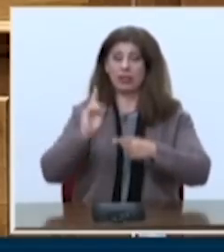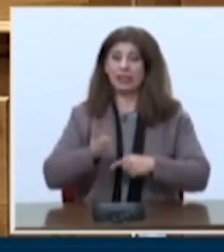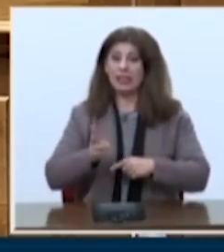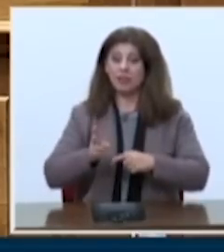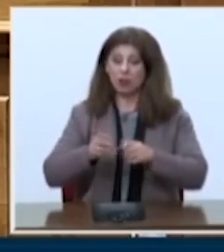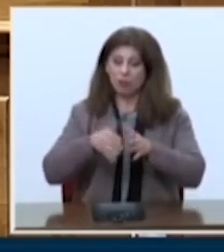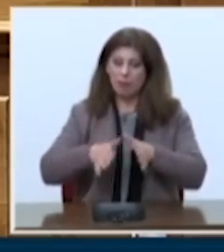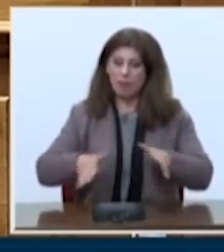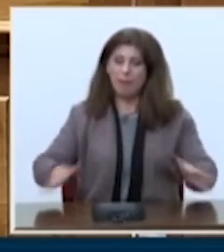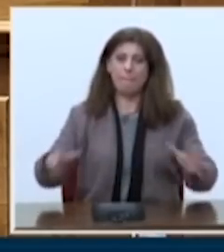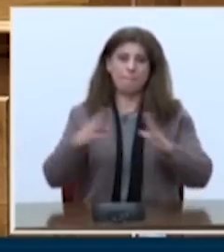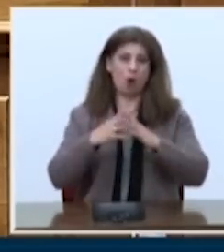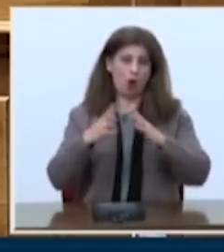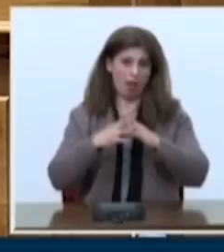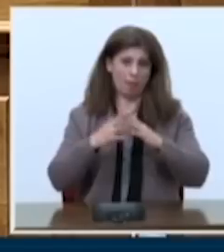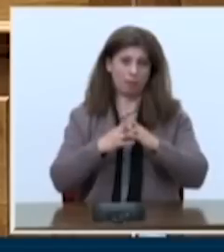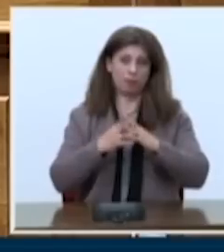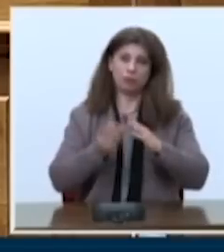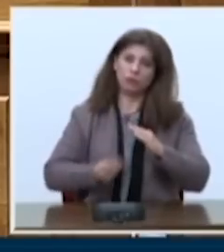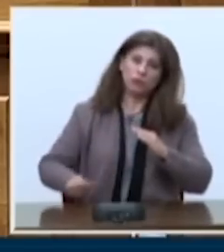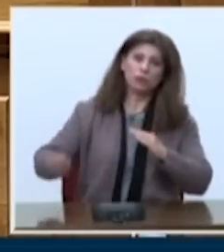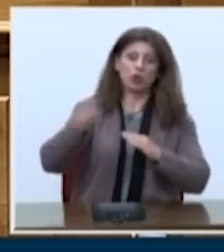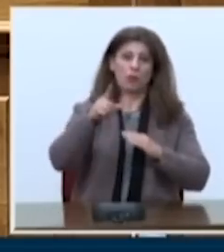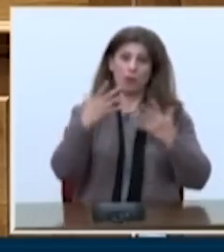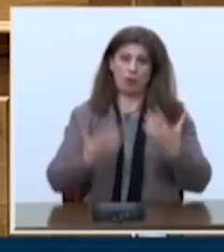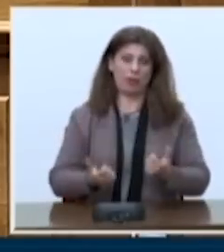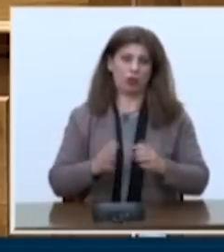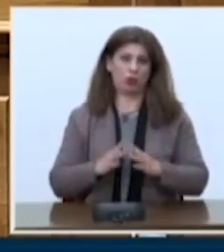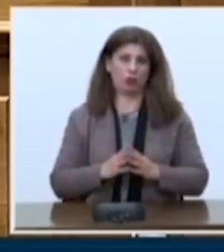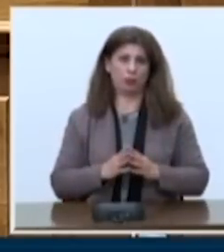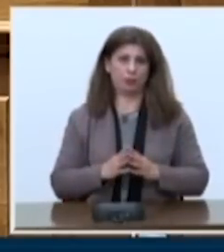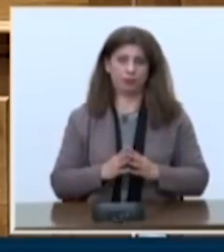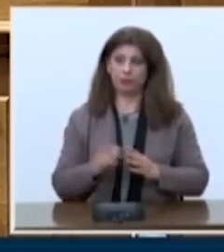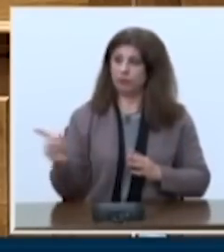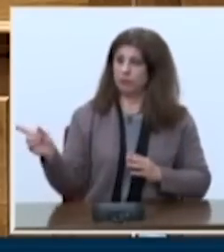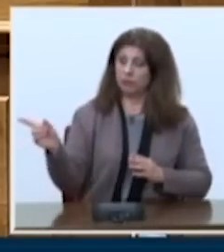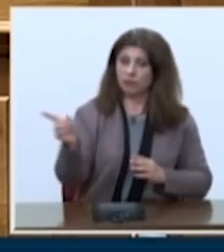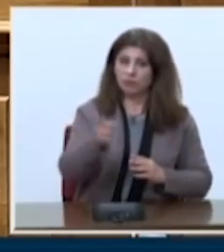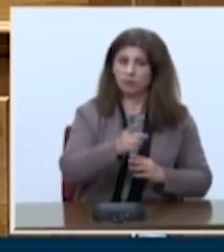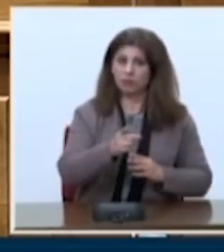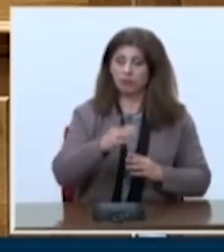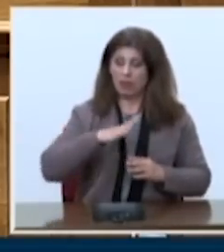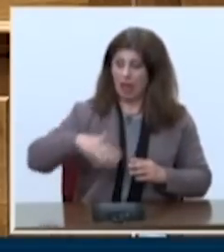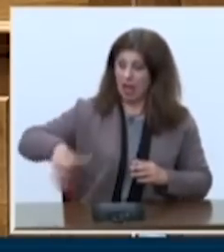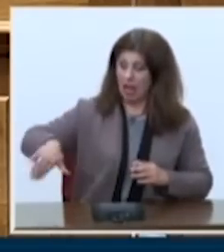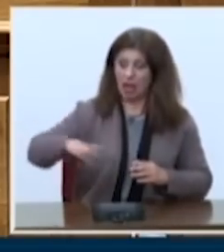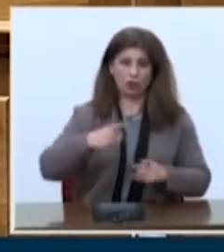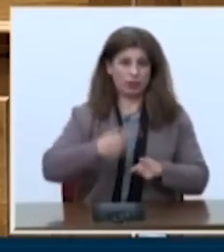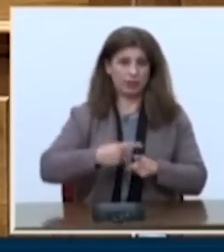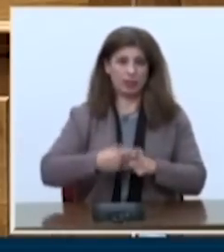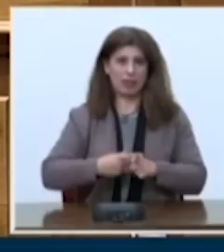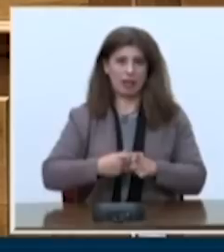πολέμου είναι παραπάνω από υπαρκτός. Και εσείς σέρνετε το λαό και τη χώρα μας στο στόμα του